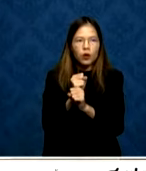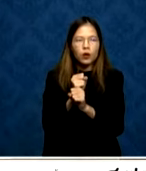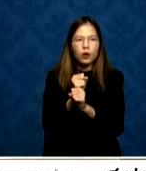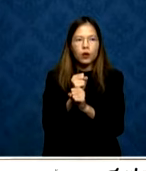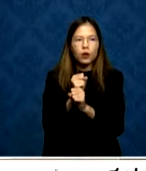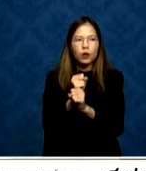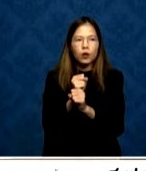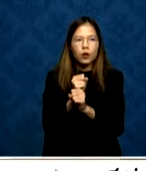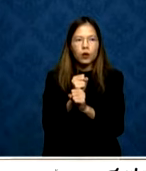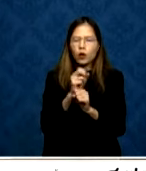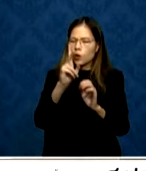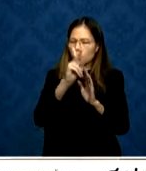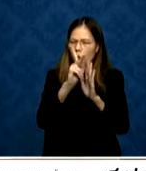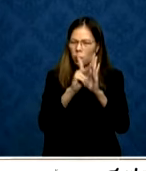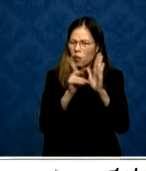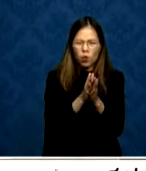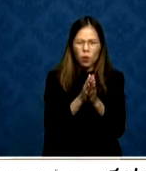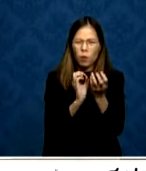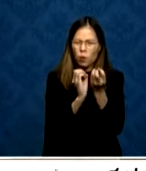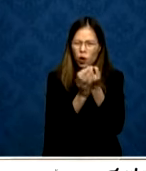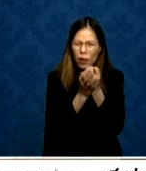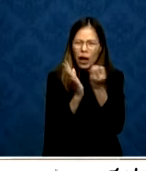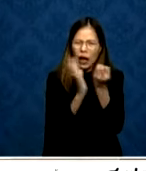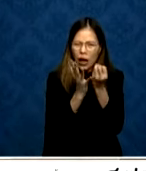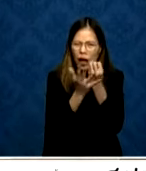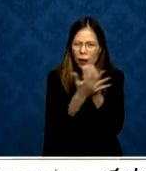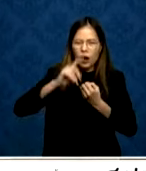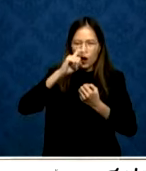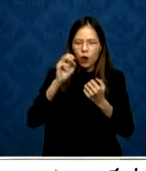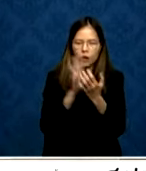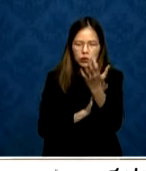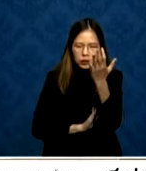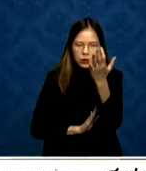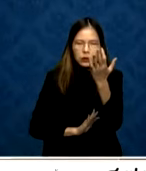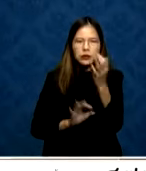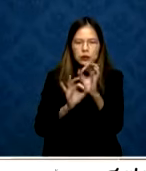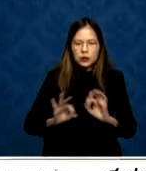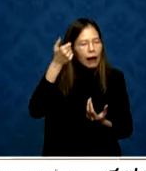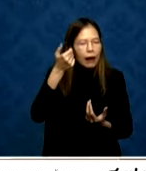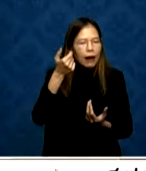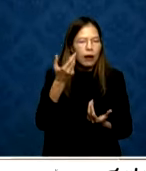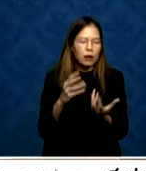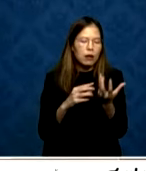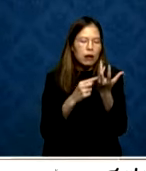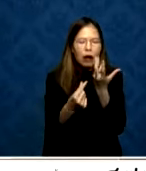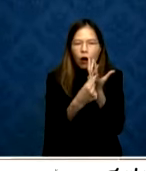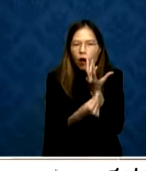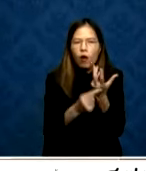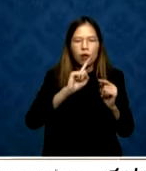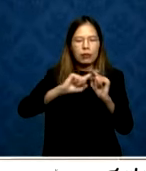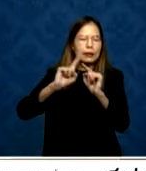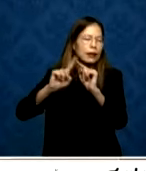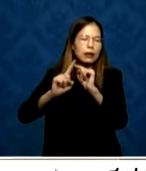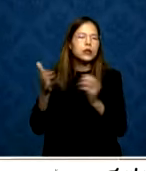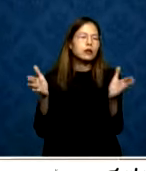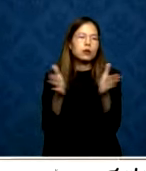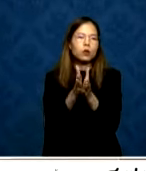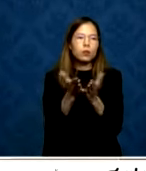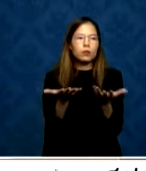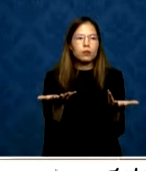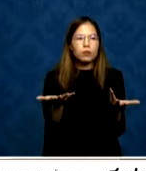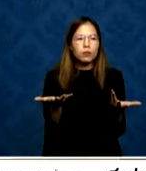กฎหมายรวมในเรื่องของผลไม้และผักหลักๆของประเทศไทยนั้นเนี่ยก็จะเป็นสิ่งที่ดีเพราะฉะนั้นในวันนี้เนี่ยผมเห็นว่